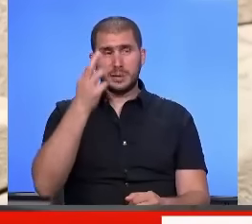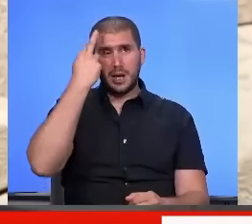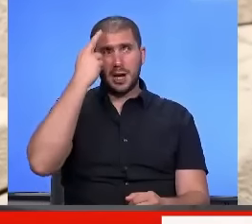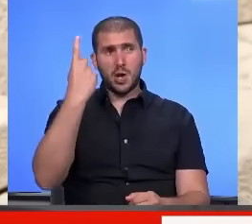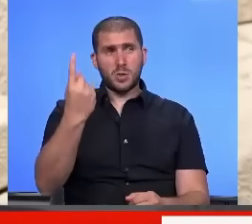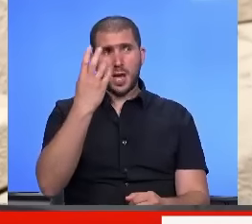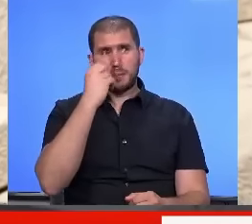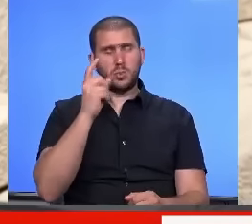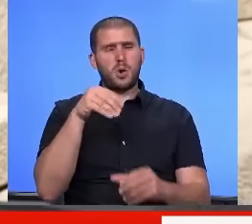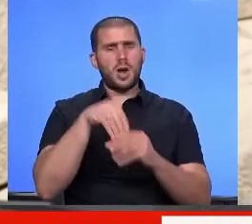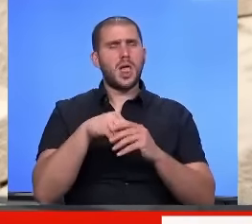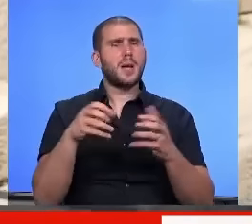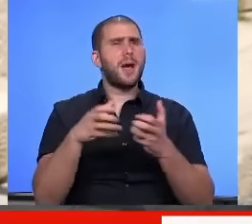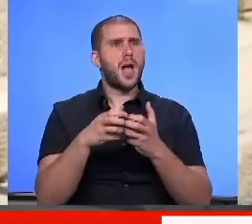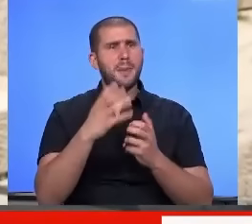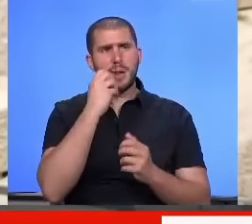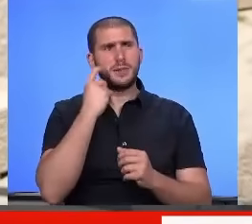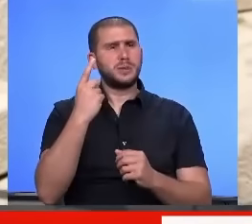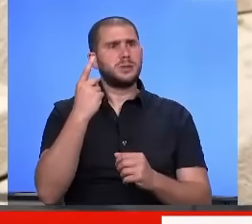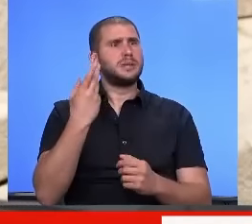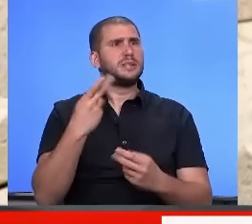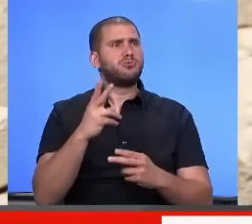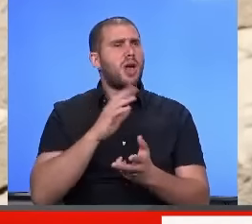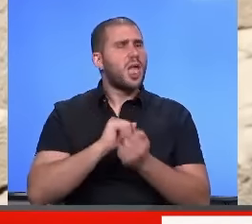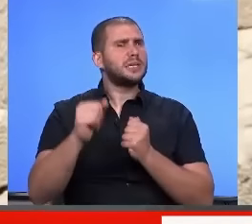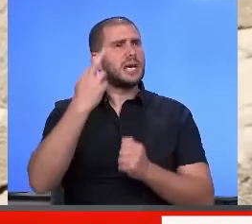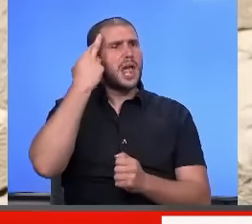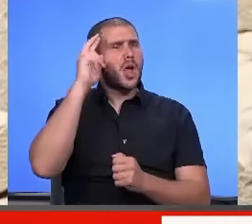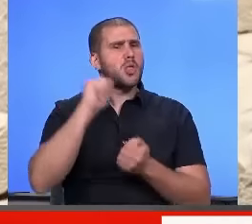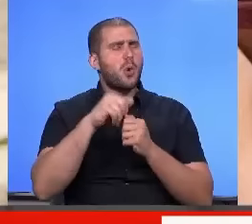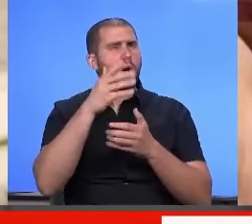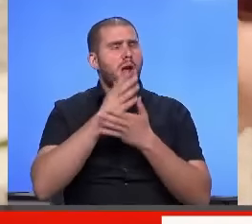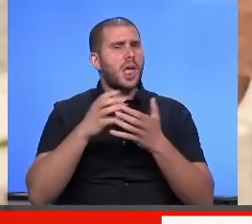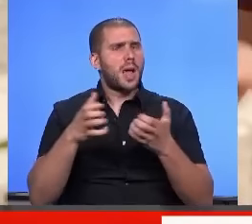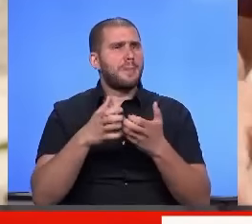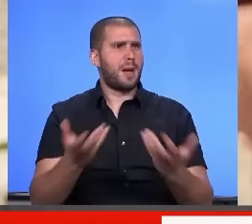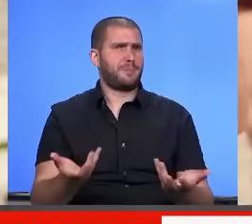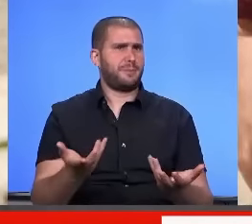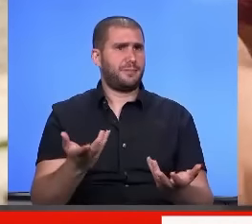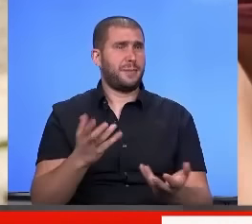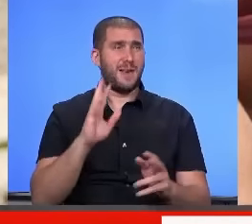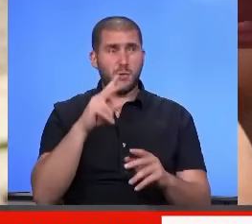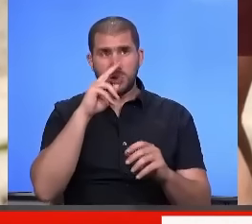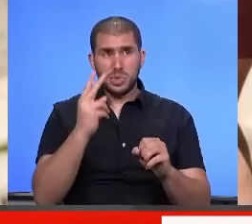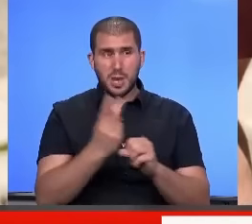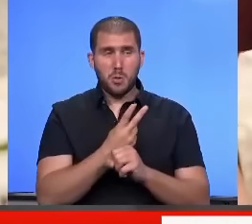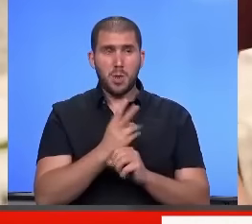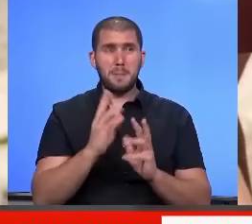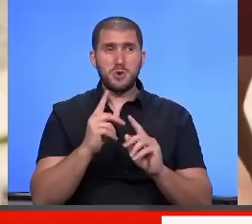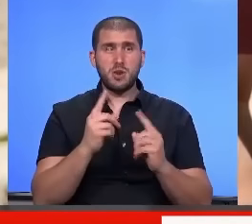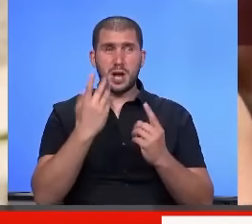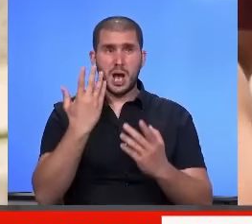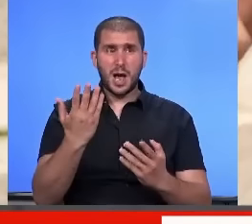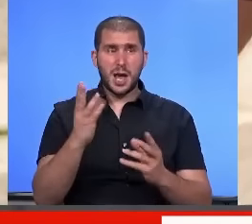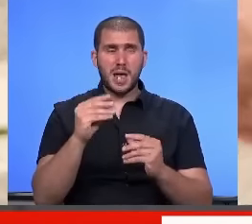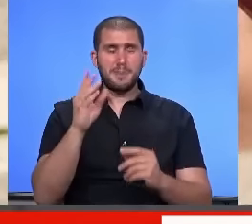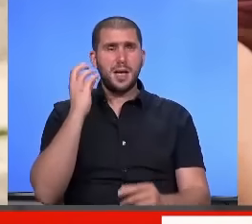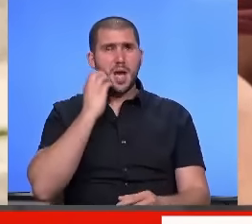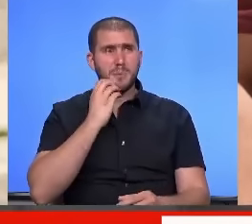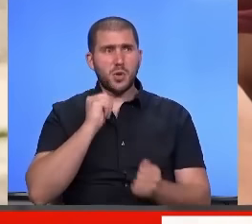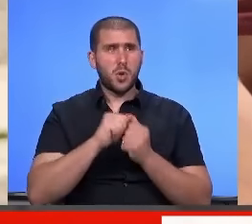حماس جزء من الشعب، حماس هذا، أنت ما بتقدر تقضي على فكرة أو على جزء، حتى لو صار تطبيع زي ما صار مع الإمارات